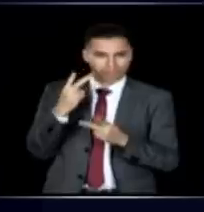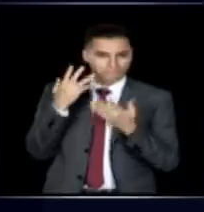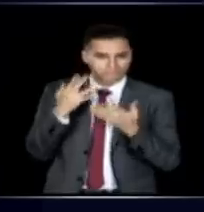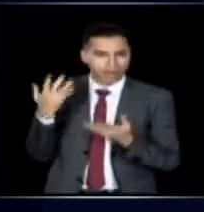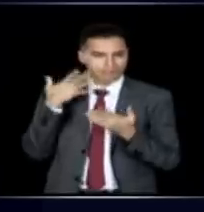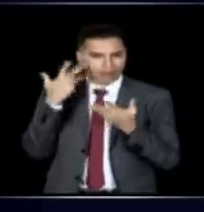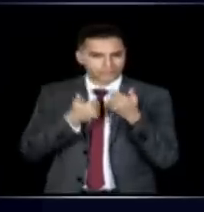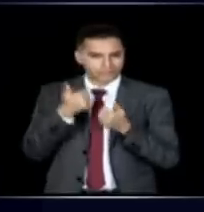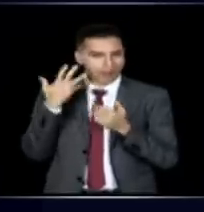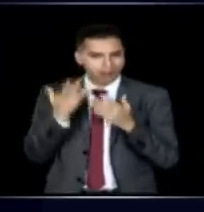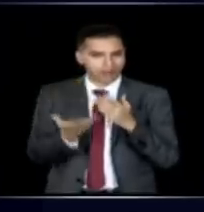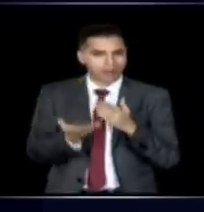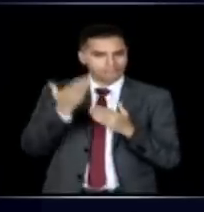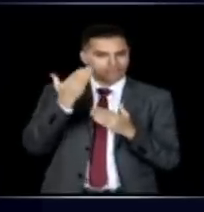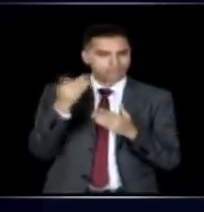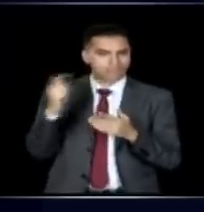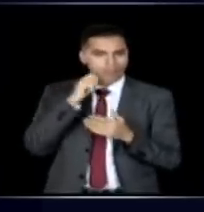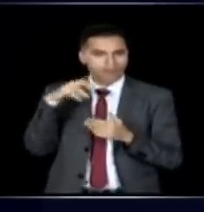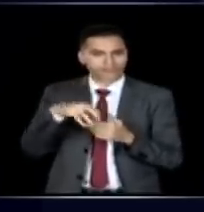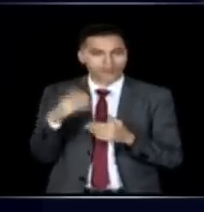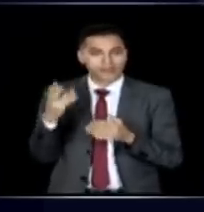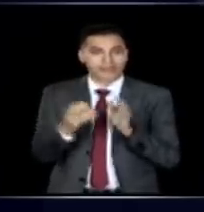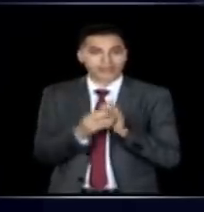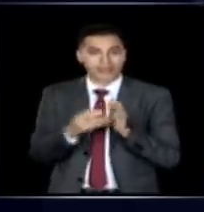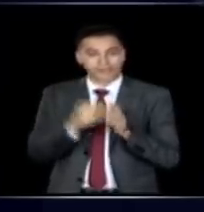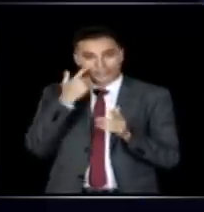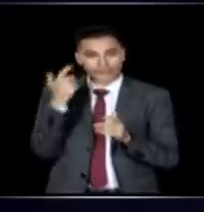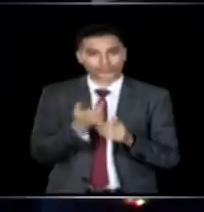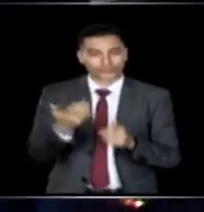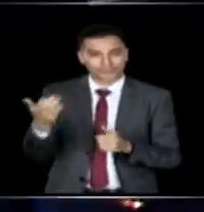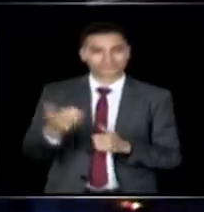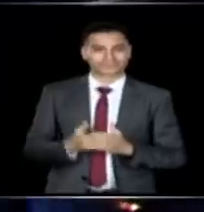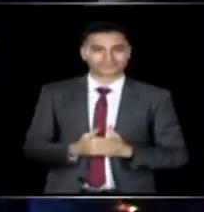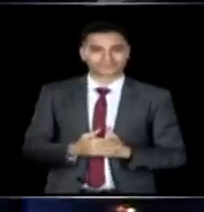التصفيات، من محافظة القاهرة نلعب كلنا بجامعة عين شمس.